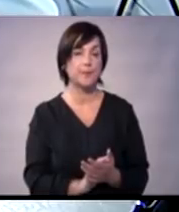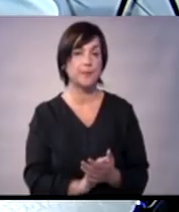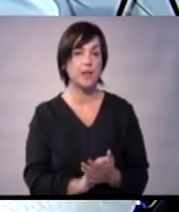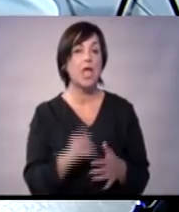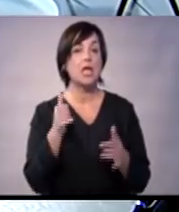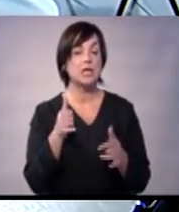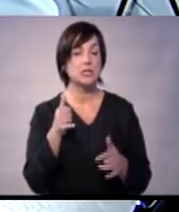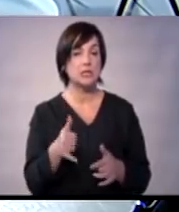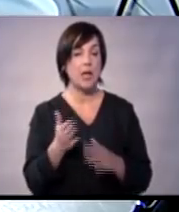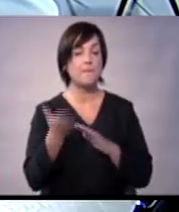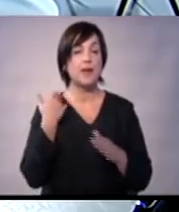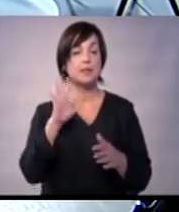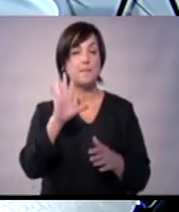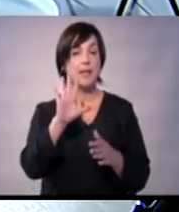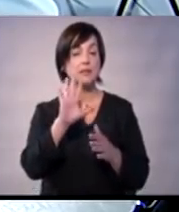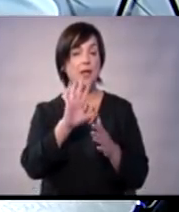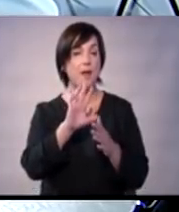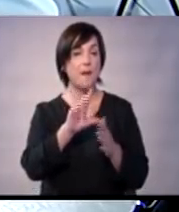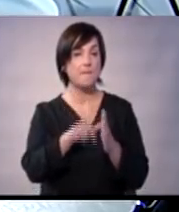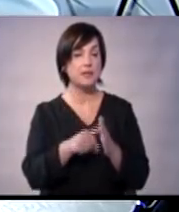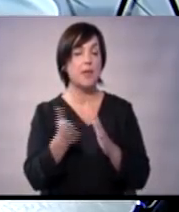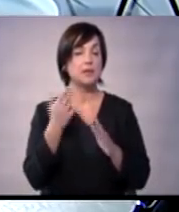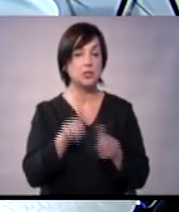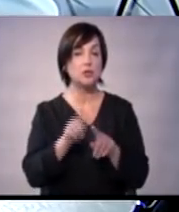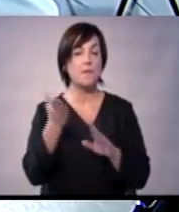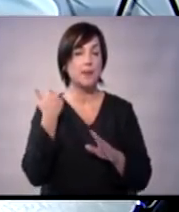И сега пред 5 минути и пред месец дена.